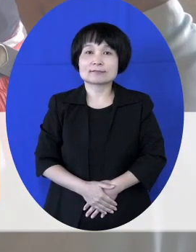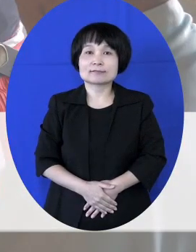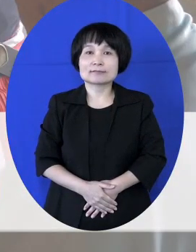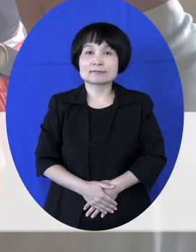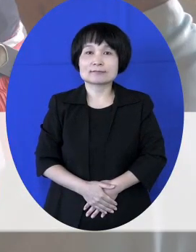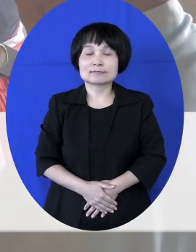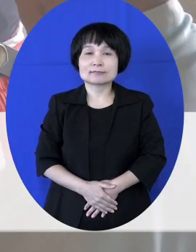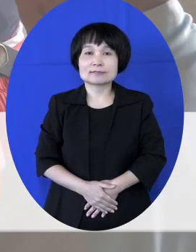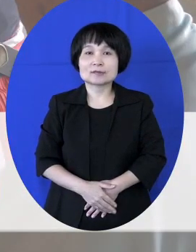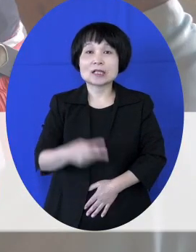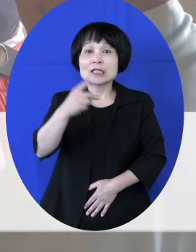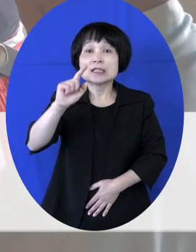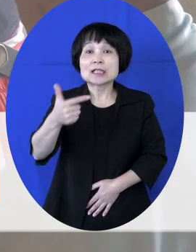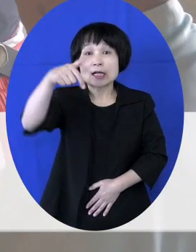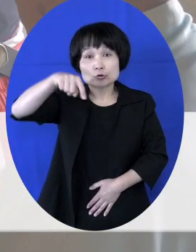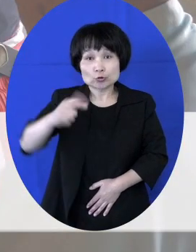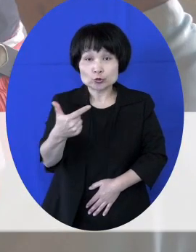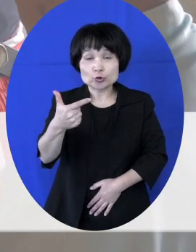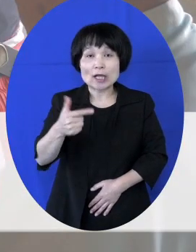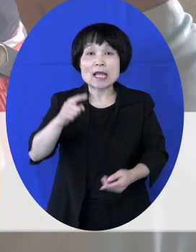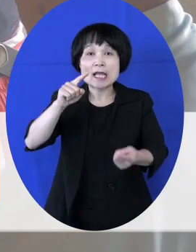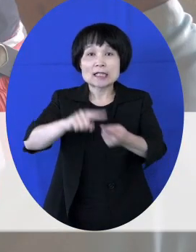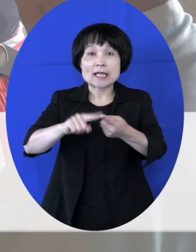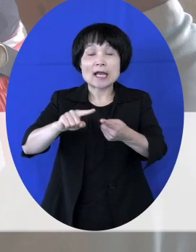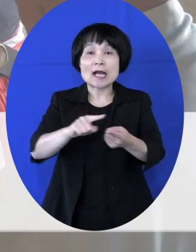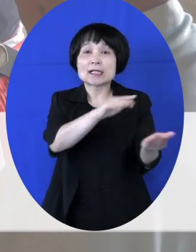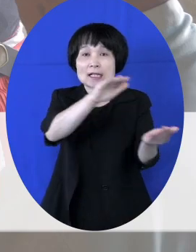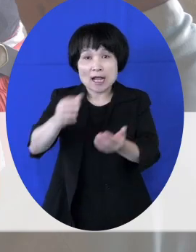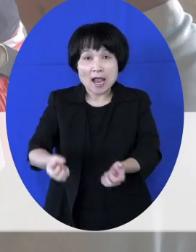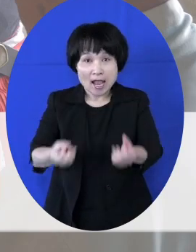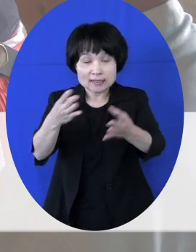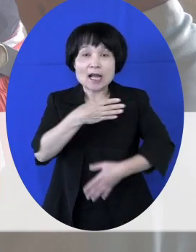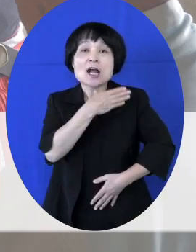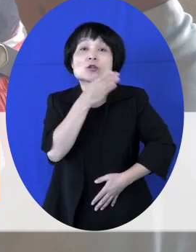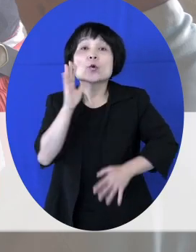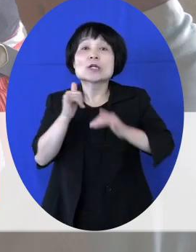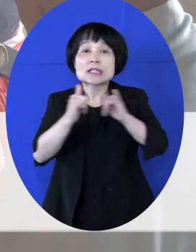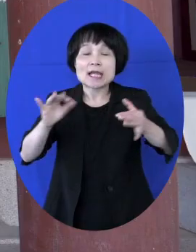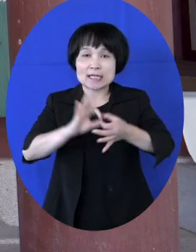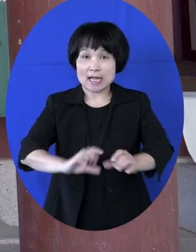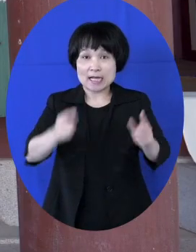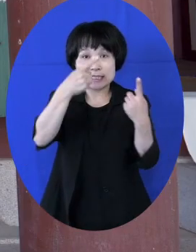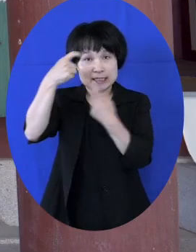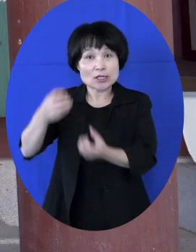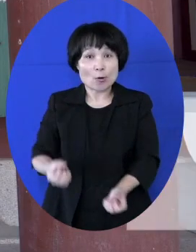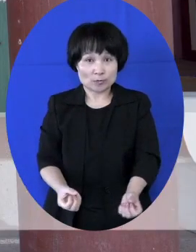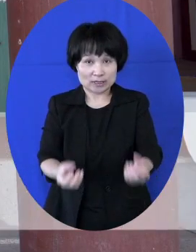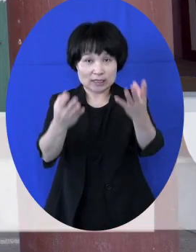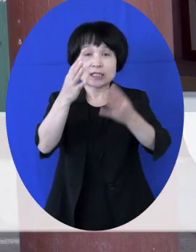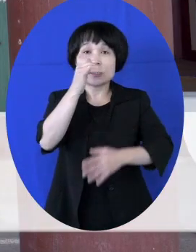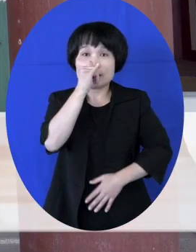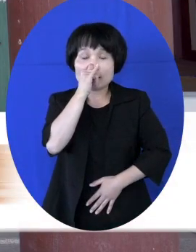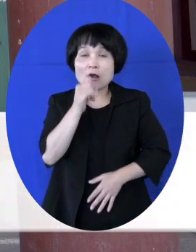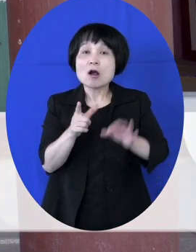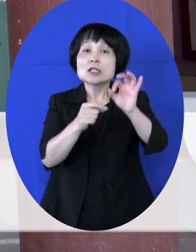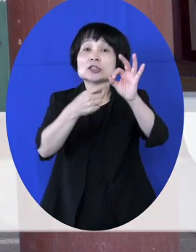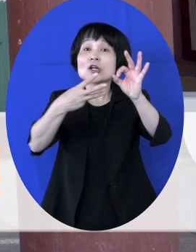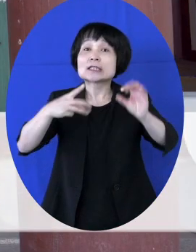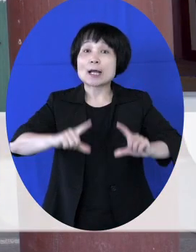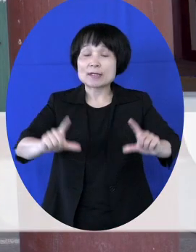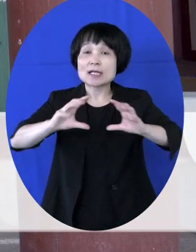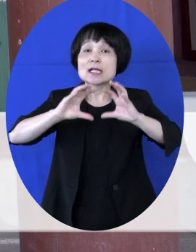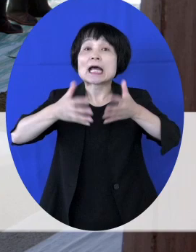단군 성조 개천제 봉향과 2018 노인의 날 기념식이 진행됐습니다. 10월 3일 개천절을